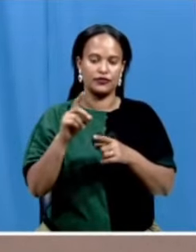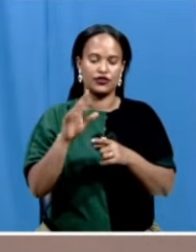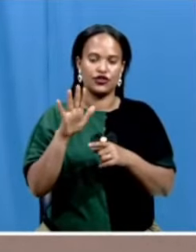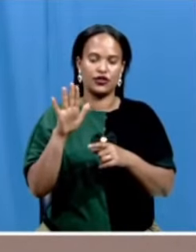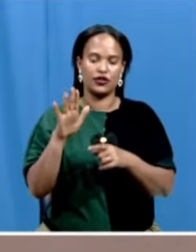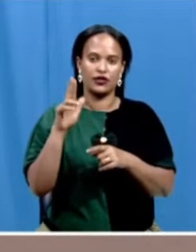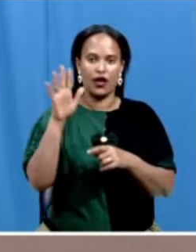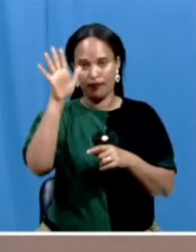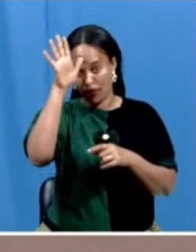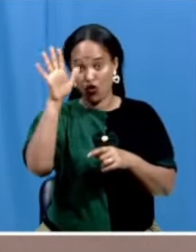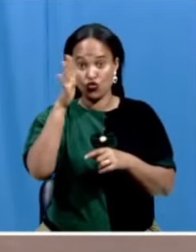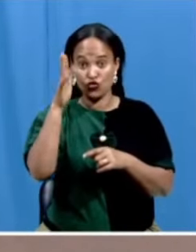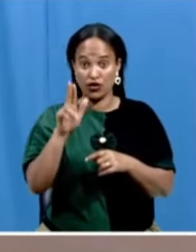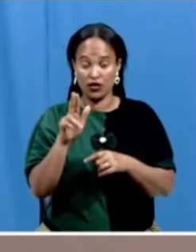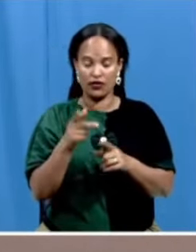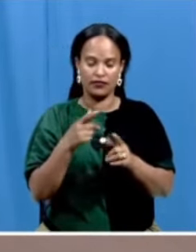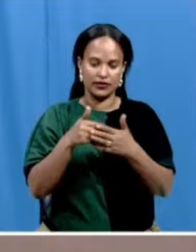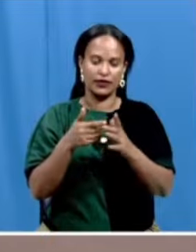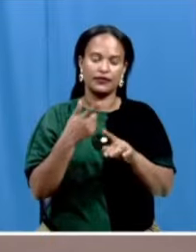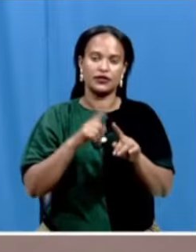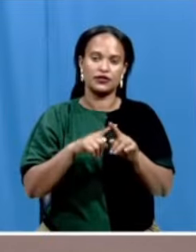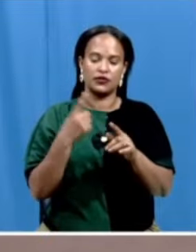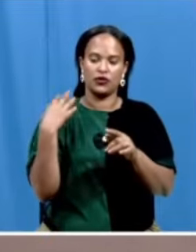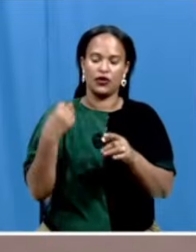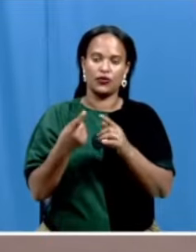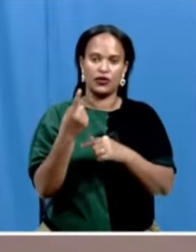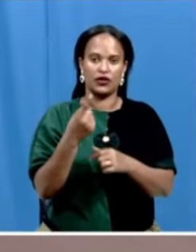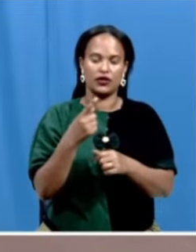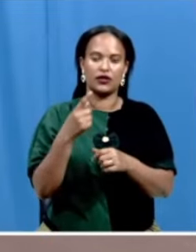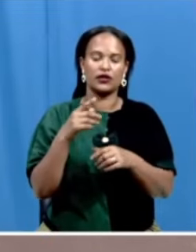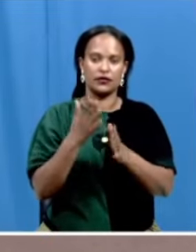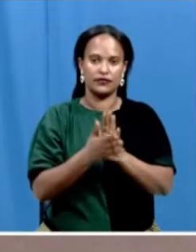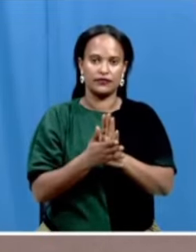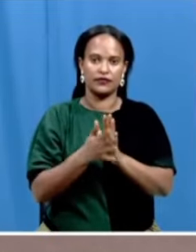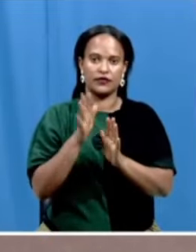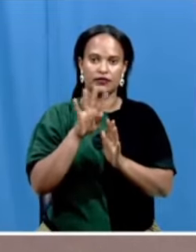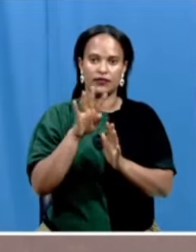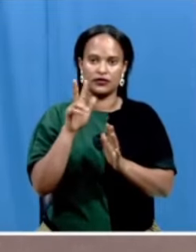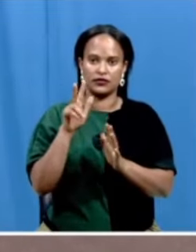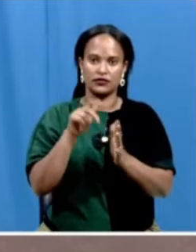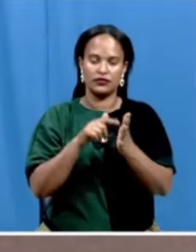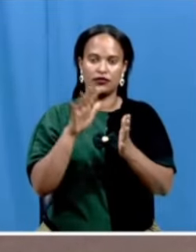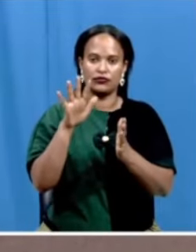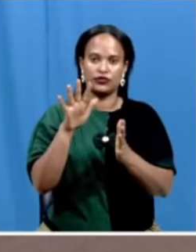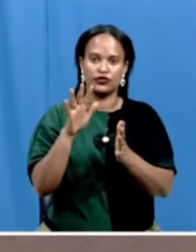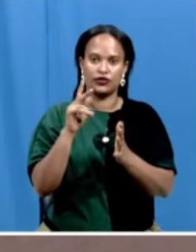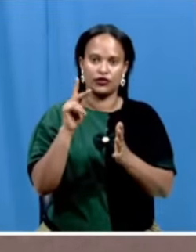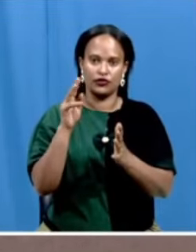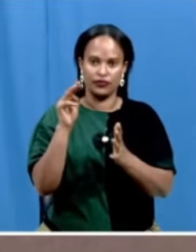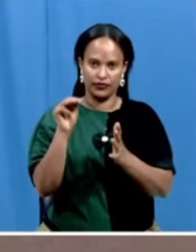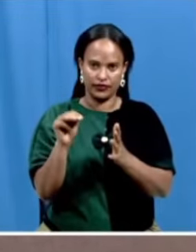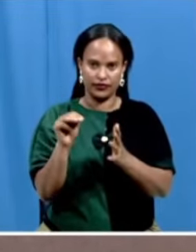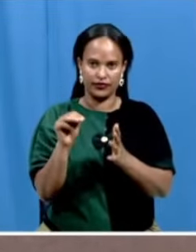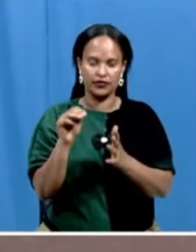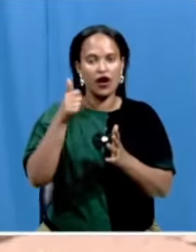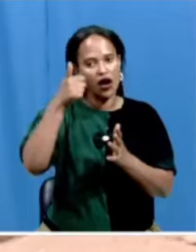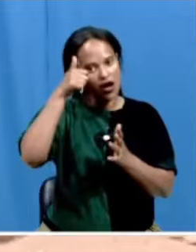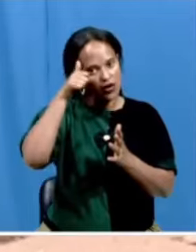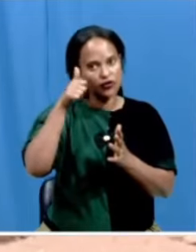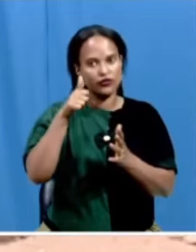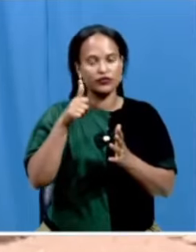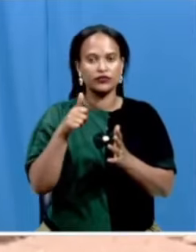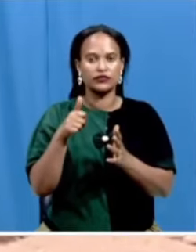እንዳባጉና በፂሓ መልሲ ናይ ውልቀ ክሮኖሜትር ውድድር ኣሳሊጡ ኣብ ሰዓት 43.5 ኪሎ ሜትር ዝተጓዓዙ ተቀዳደምቲ ኣሮን ታደሰ ካብ